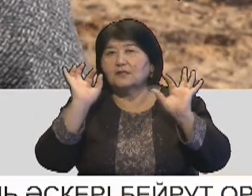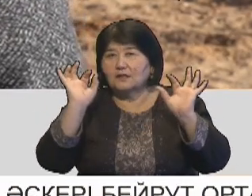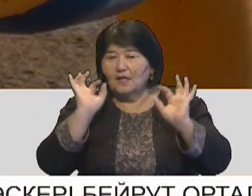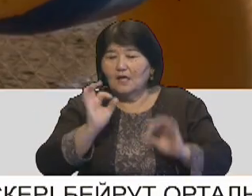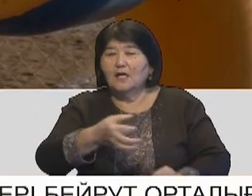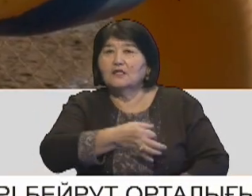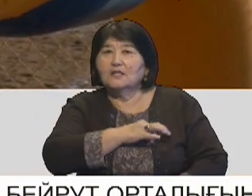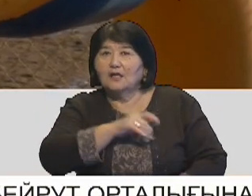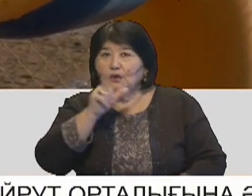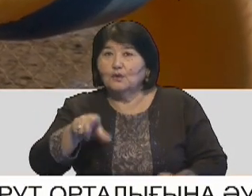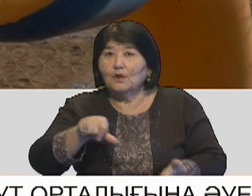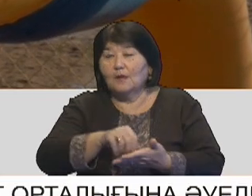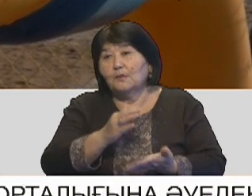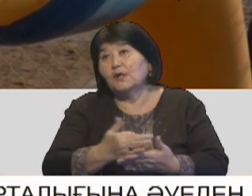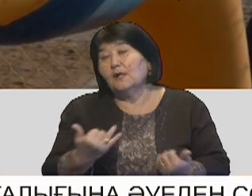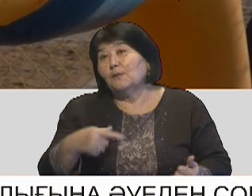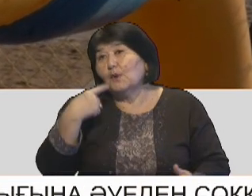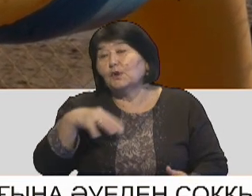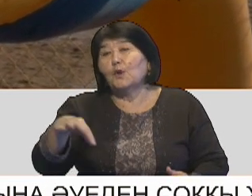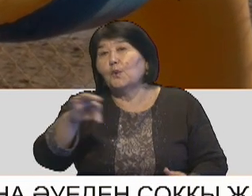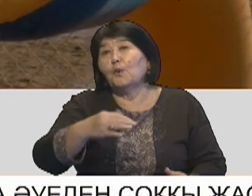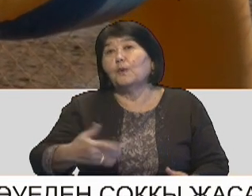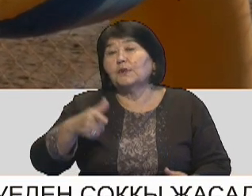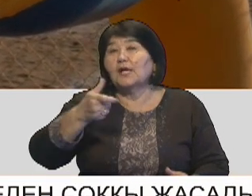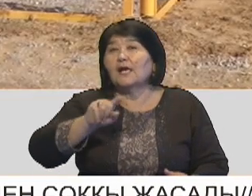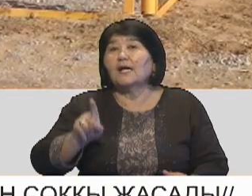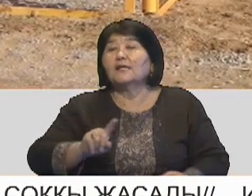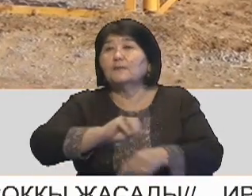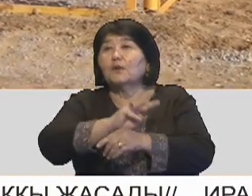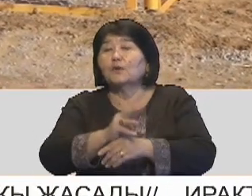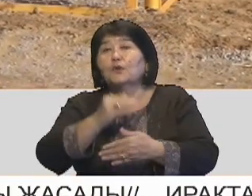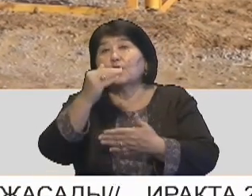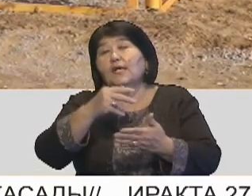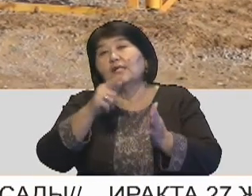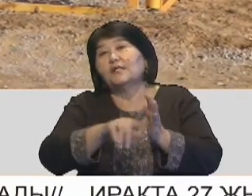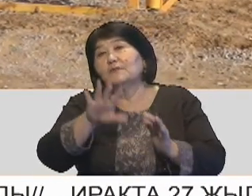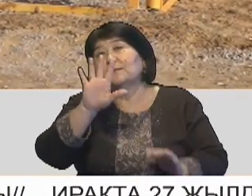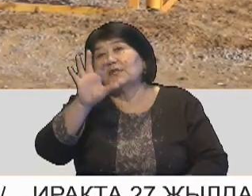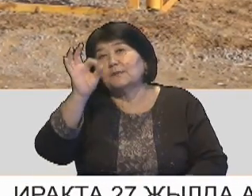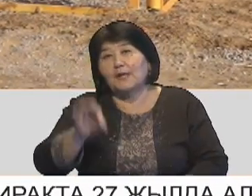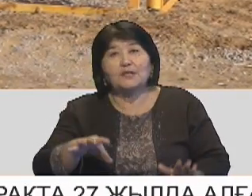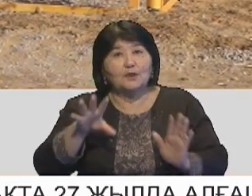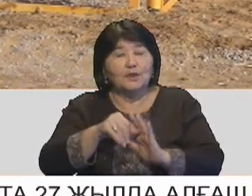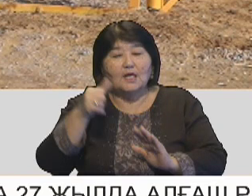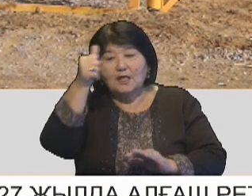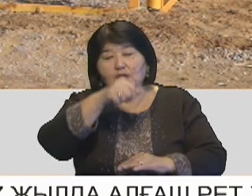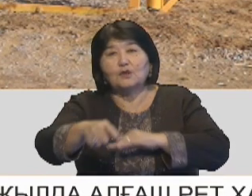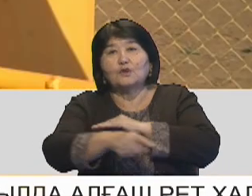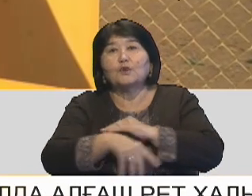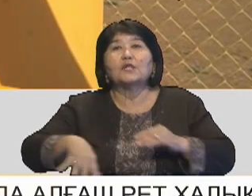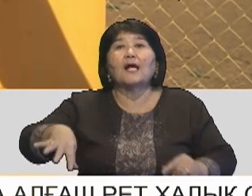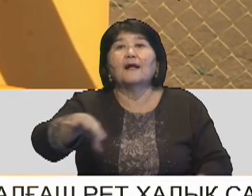тұлға қосылды. Айта кетейік, бүгінде облыс тұрғындарының газбен қамтылу көрсеткіші 75% құрап отыр. Жыл соңына дейін